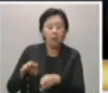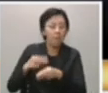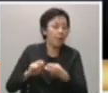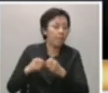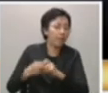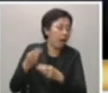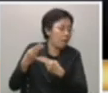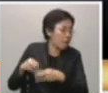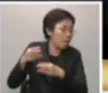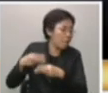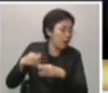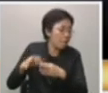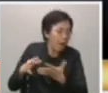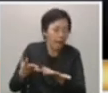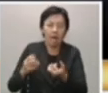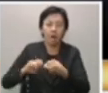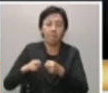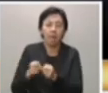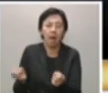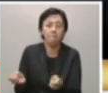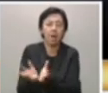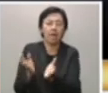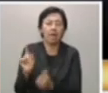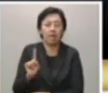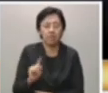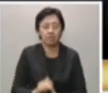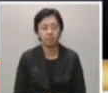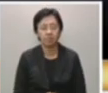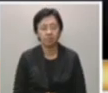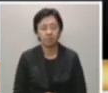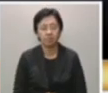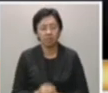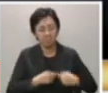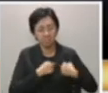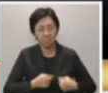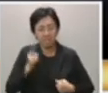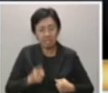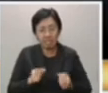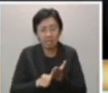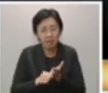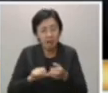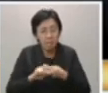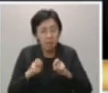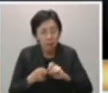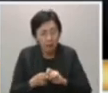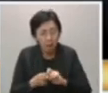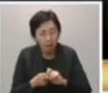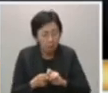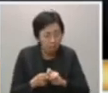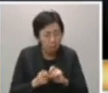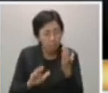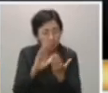อย่างนี้ได้อย่างไรแล้วจะมีความจริงใจในการแก้ปัญหาคอร์รัปชัน